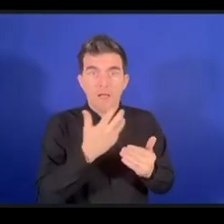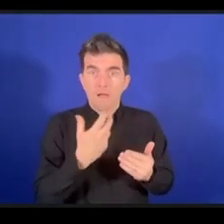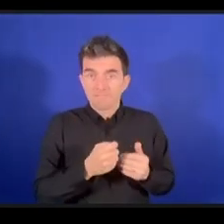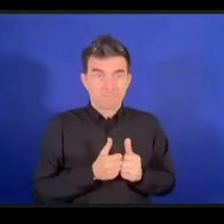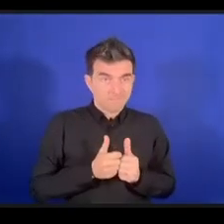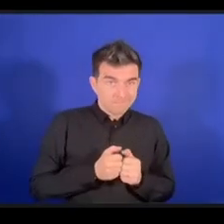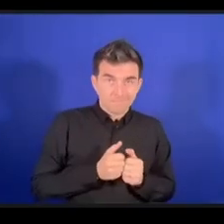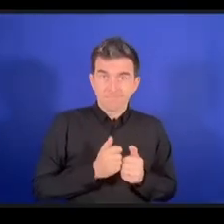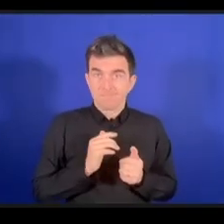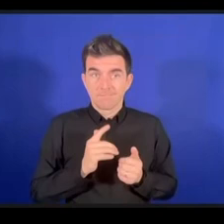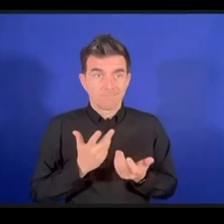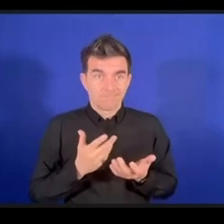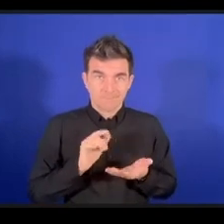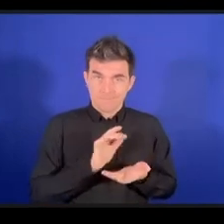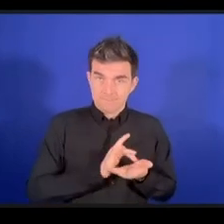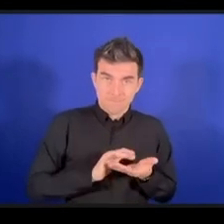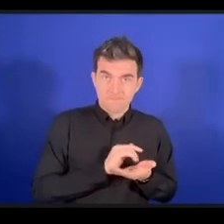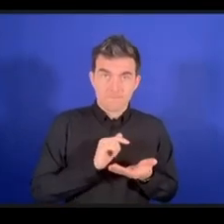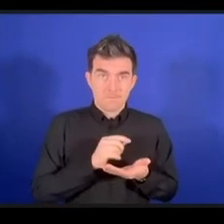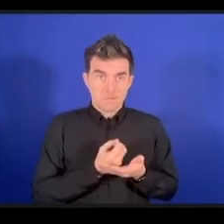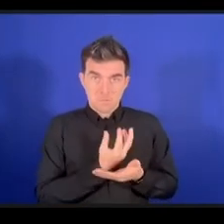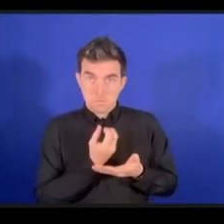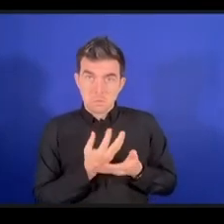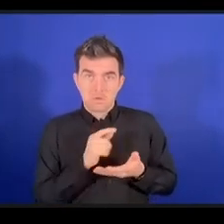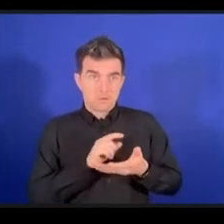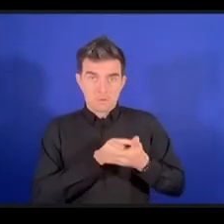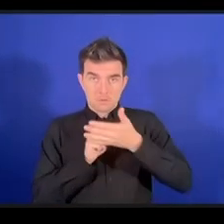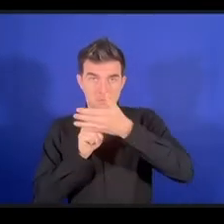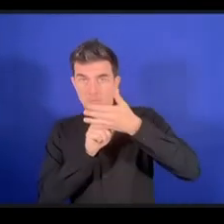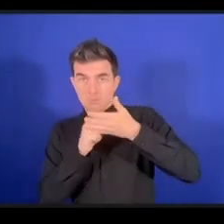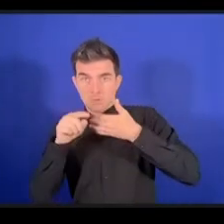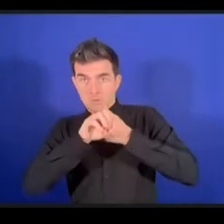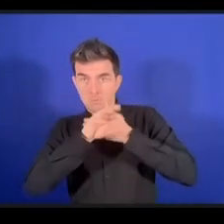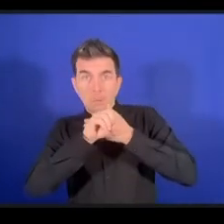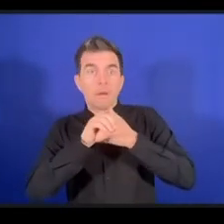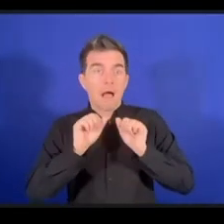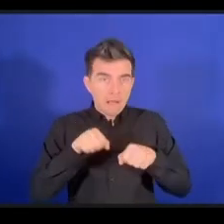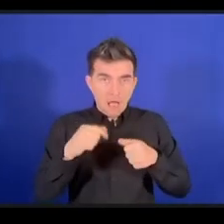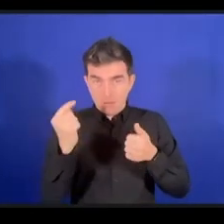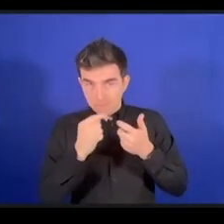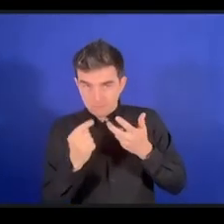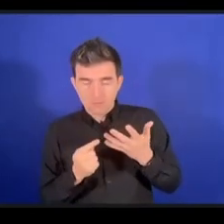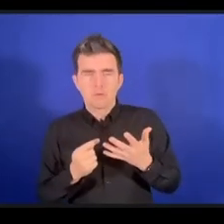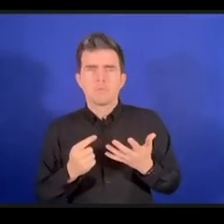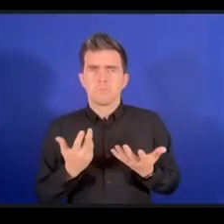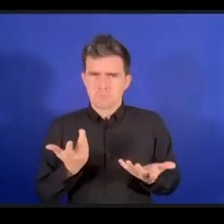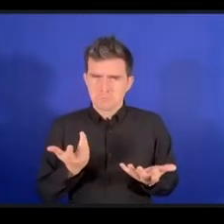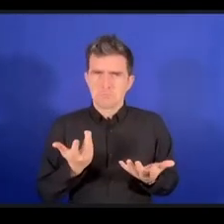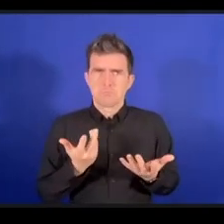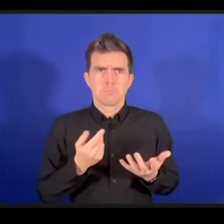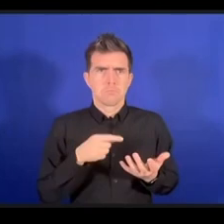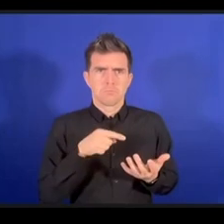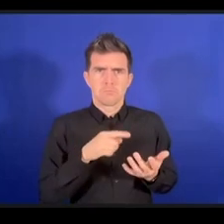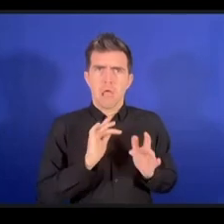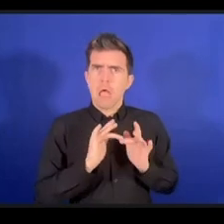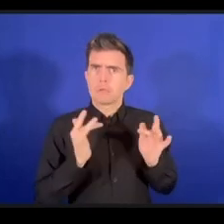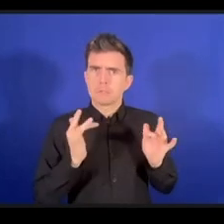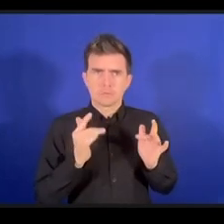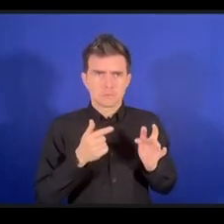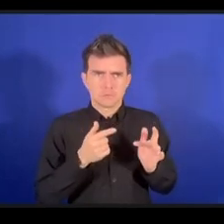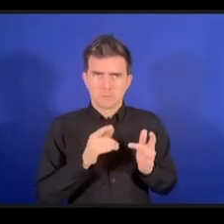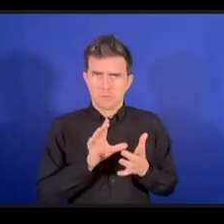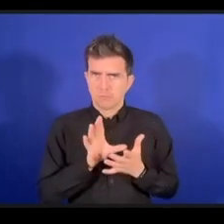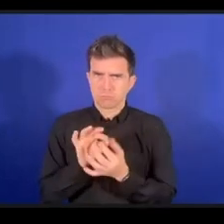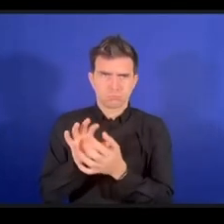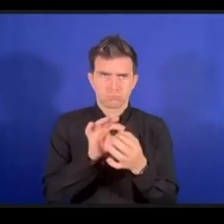然后这个联网的速度也很快，但这些上面的内